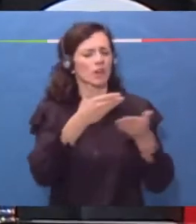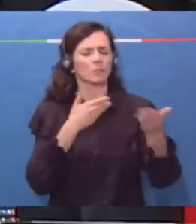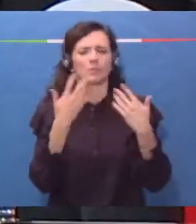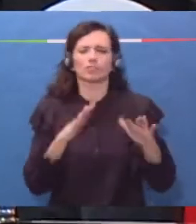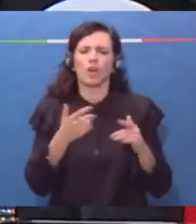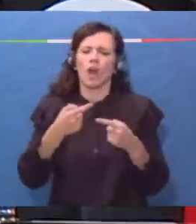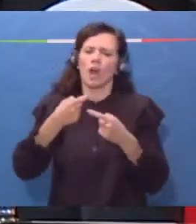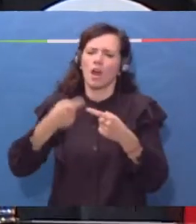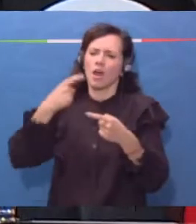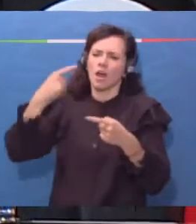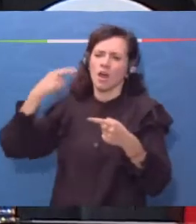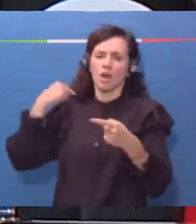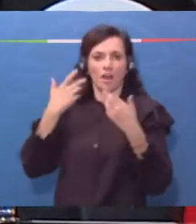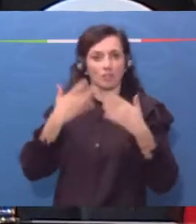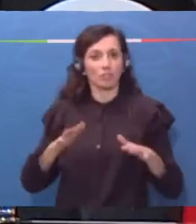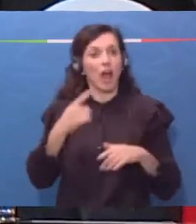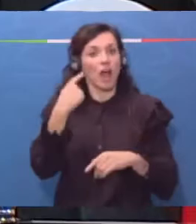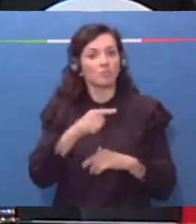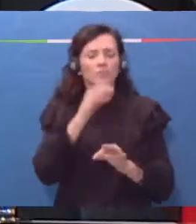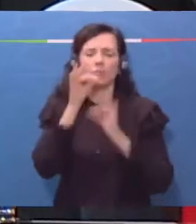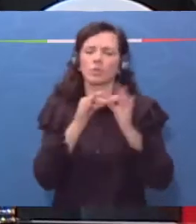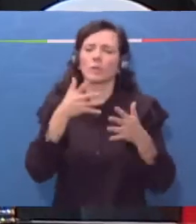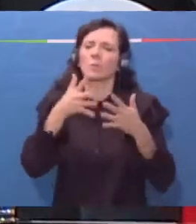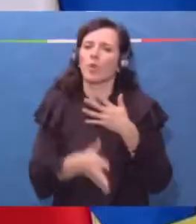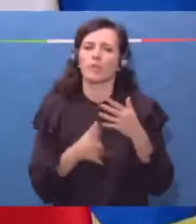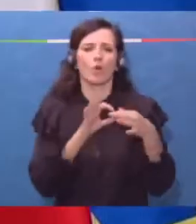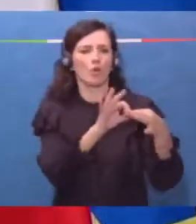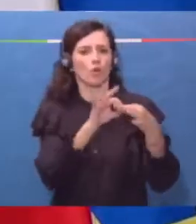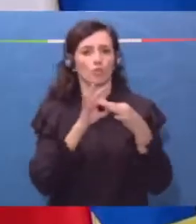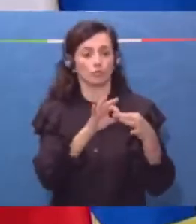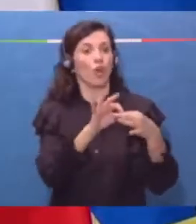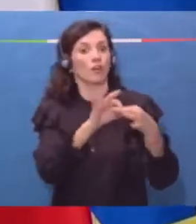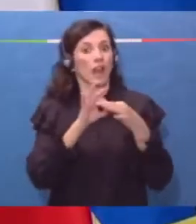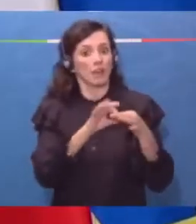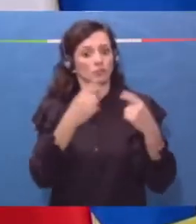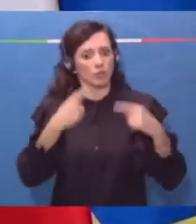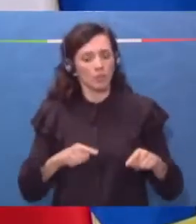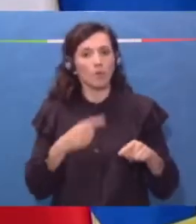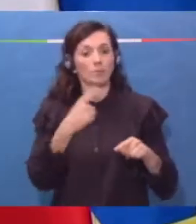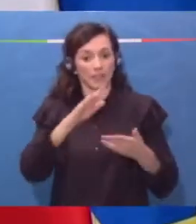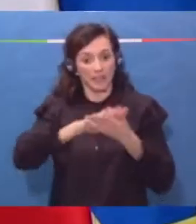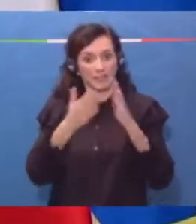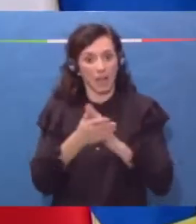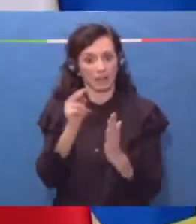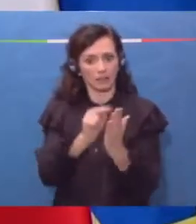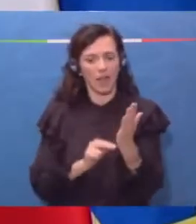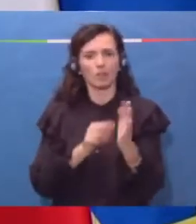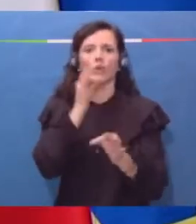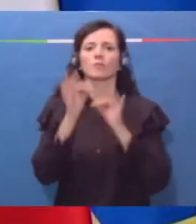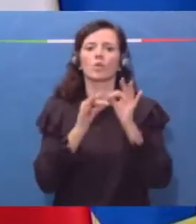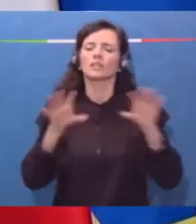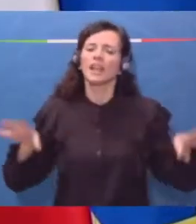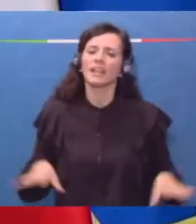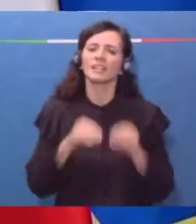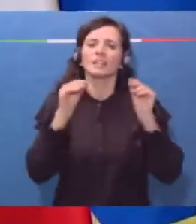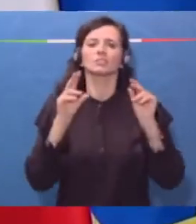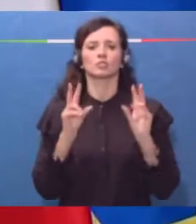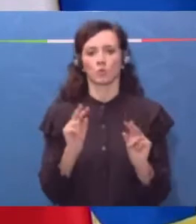profonda, e così sono le nostre relazioni. E questo trattato viene a suggellare un nuovo capitolo